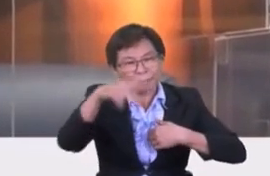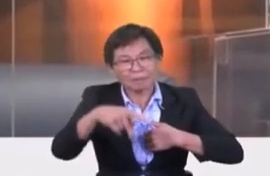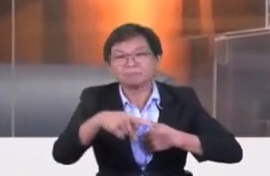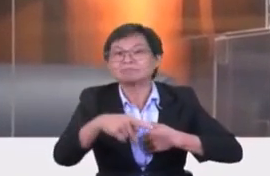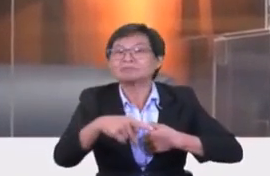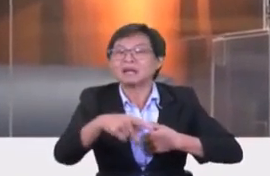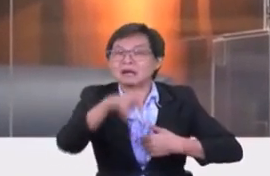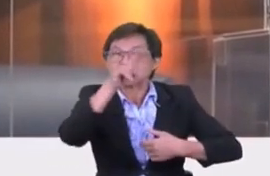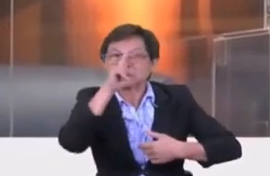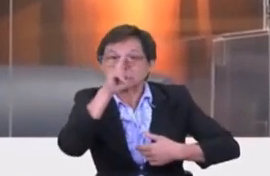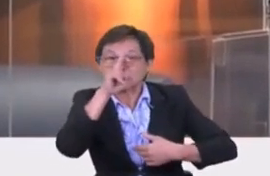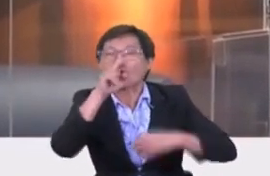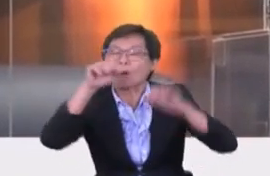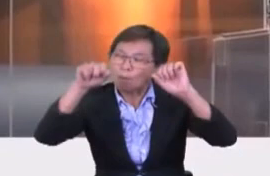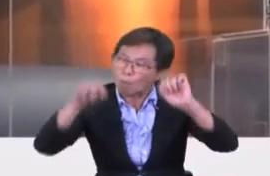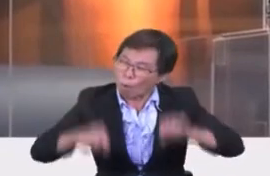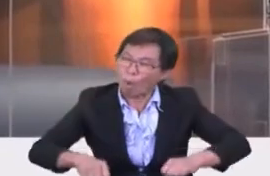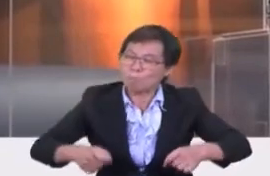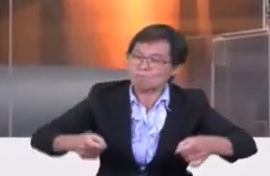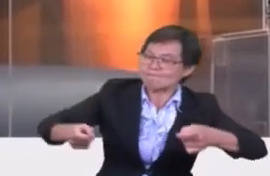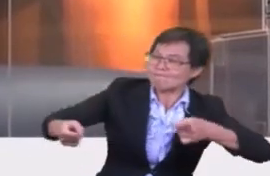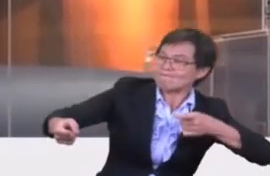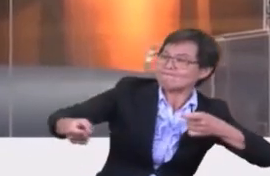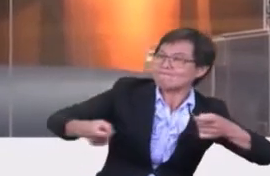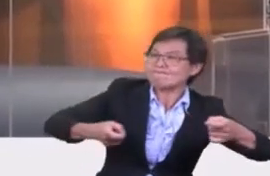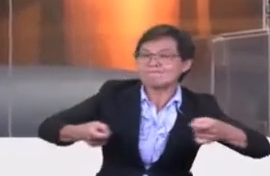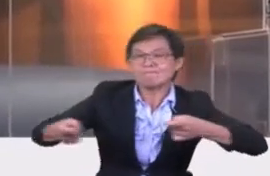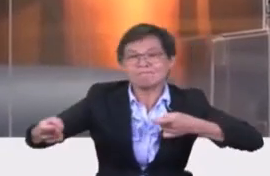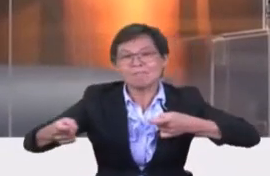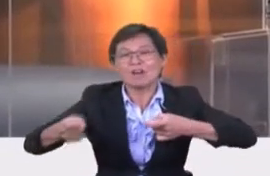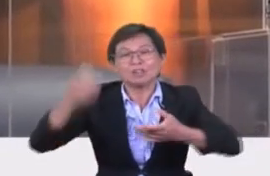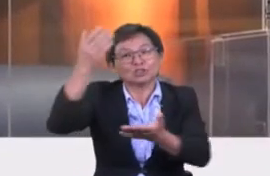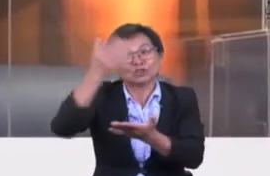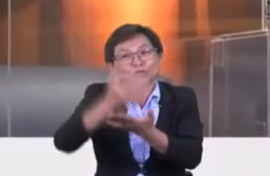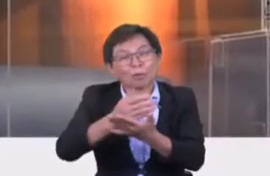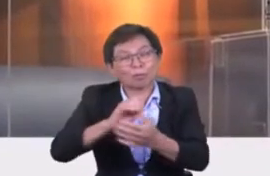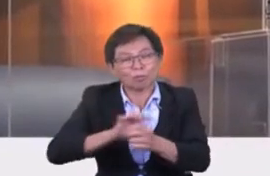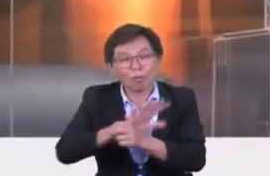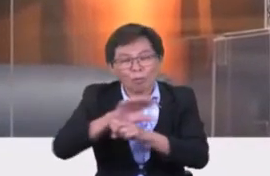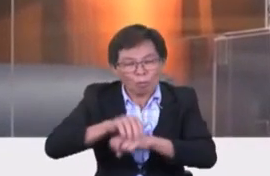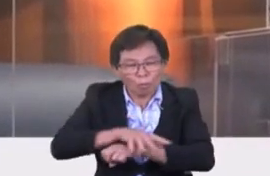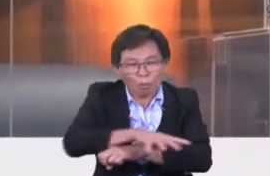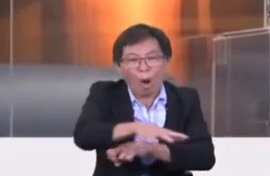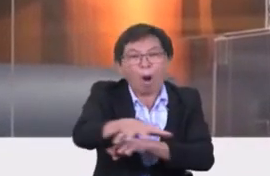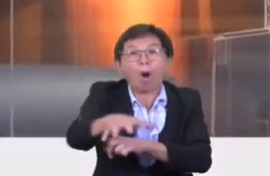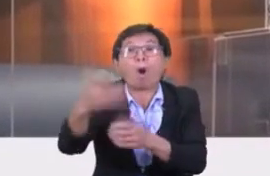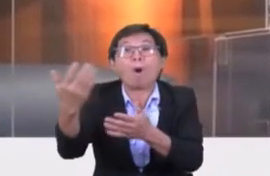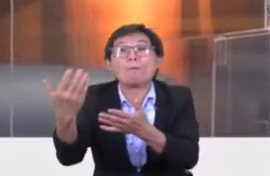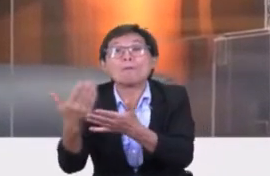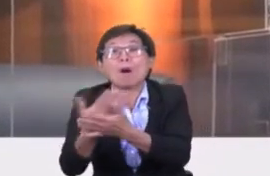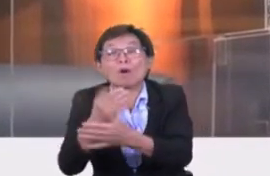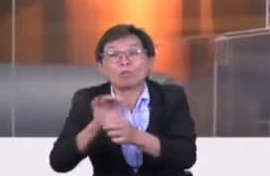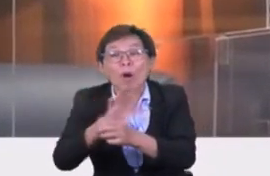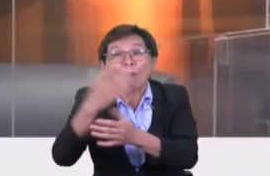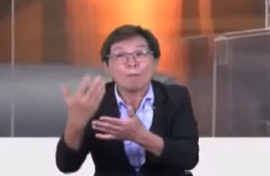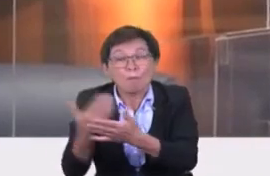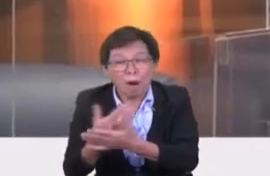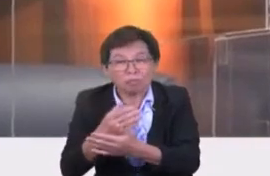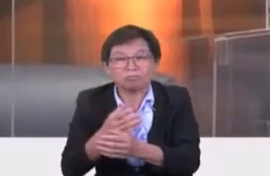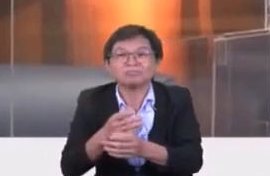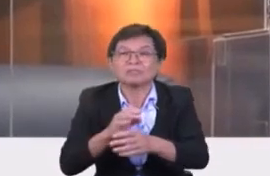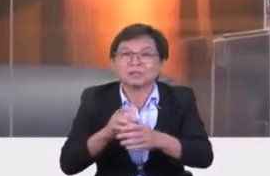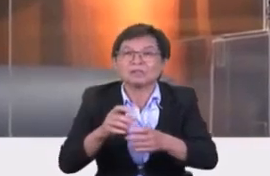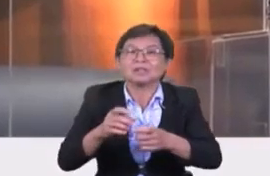ketat ini boleh mengawal penularan feriyon omicron di negeri ini Apabila